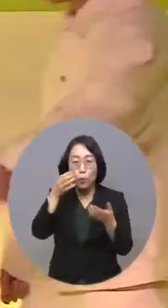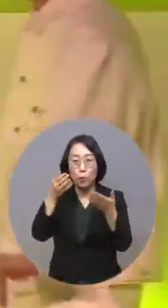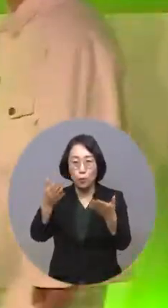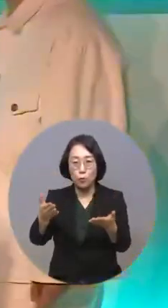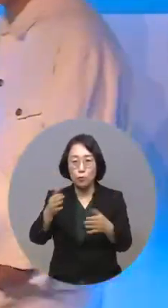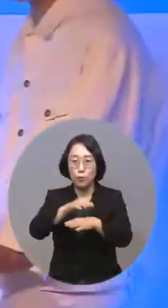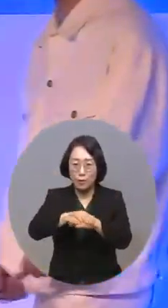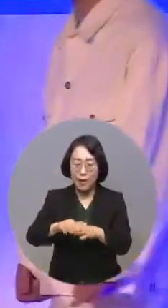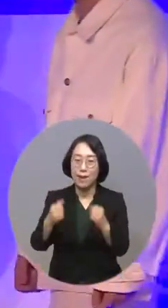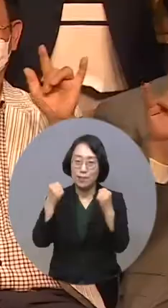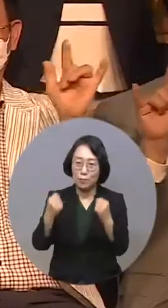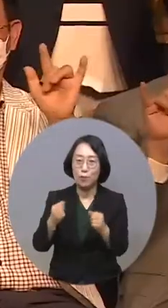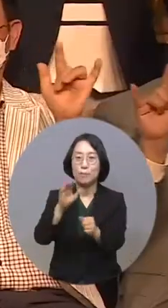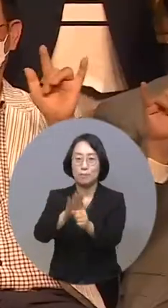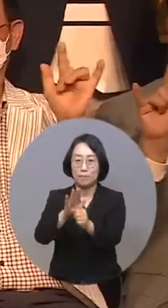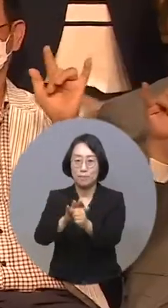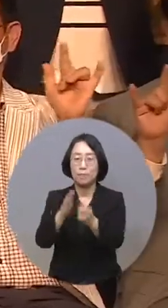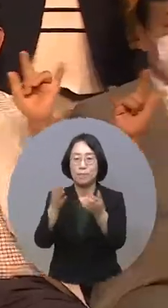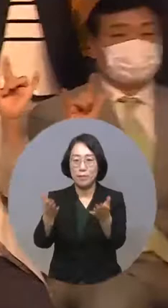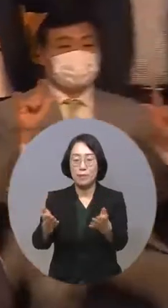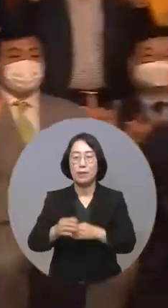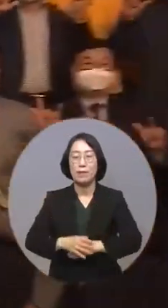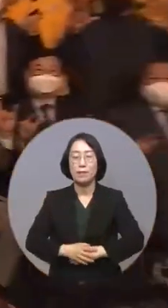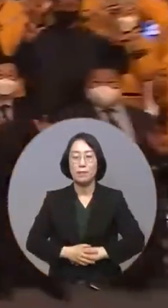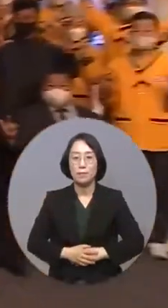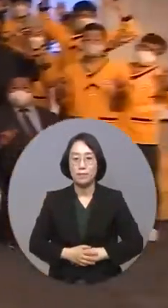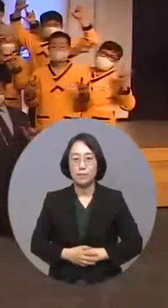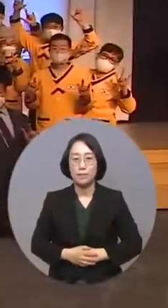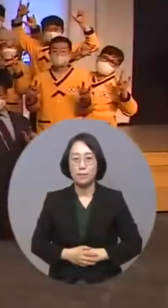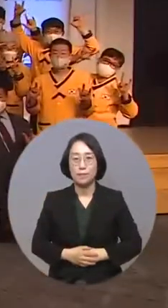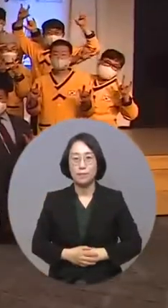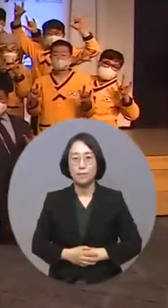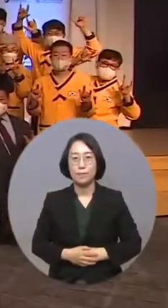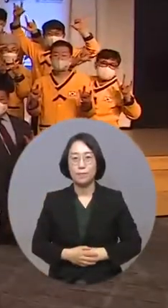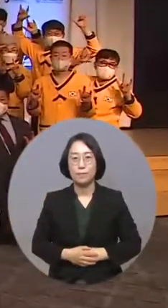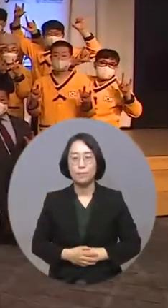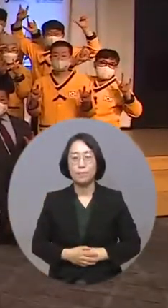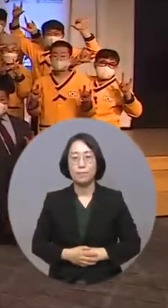기원했습니다 폭시 tv 뉴스 박순용 입니다